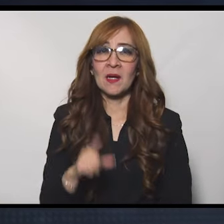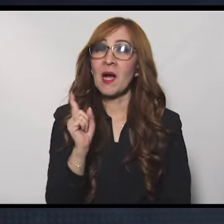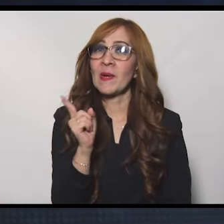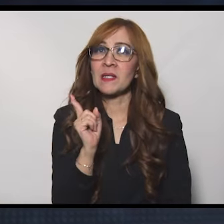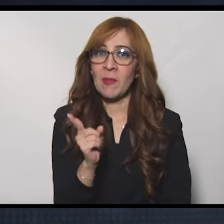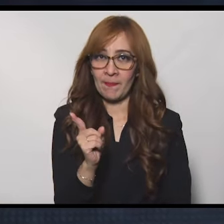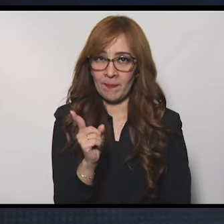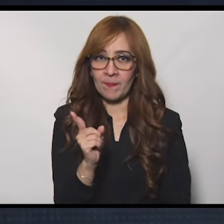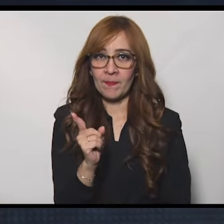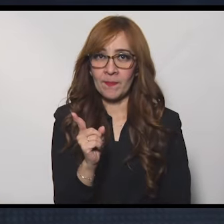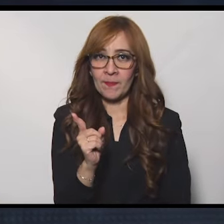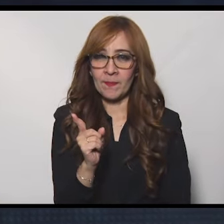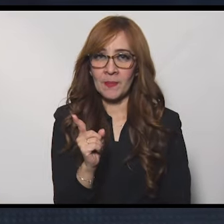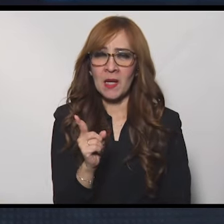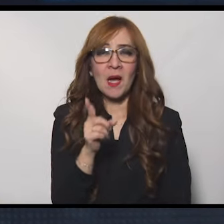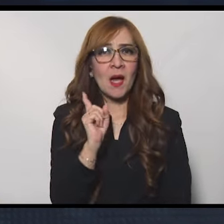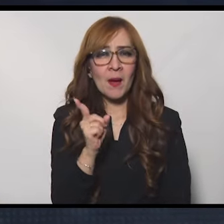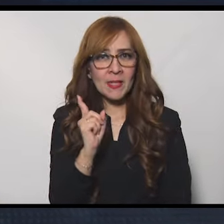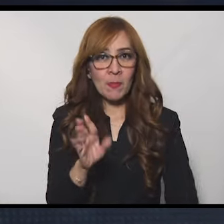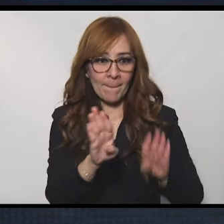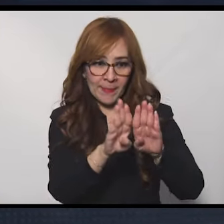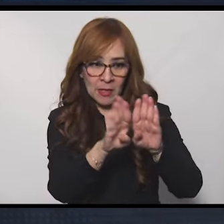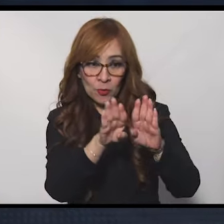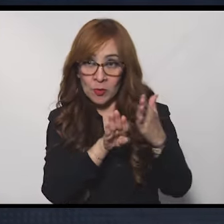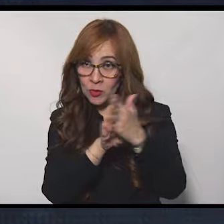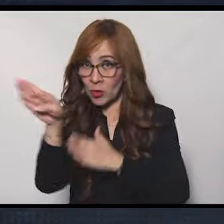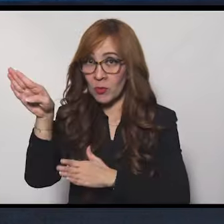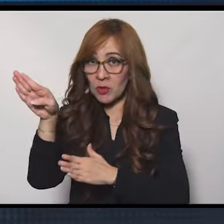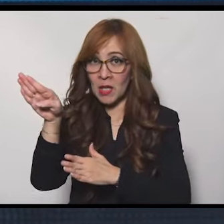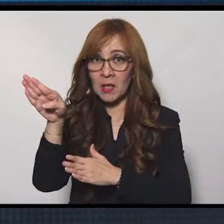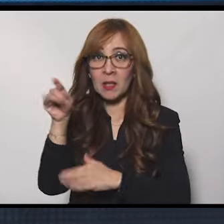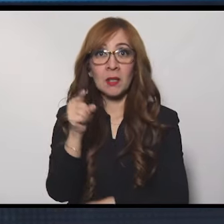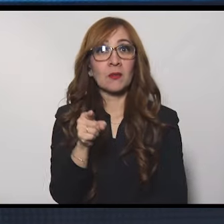Kenapa? Kenapa pintu terobosan tersebut?